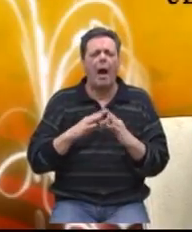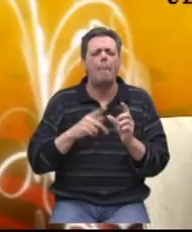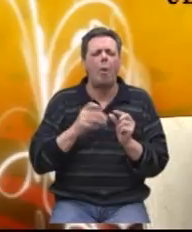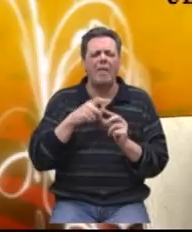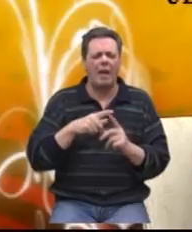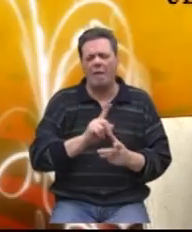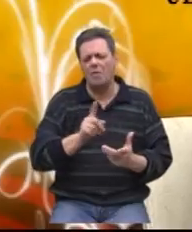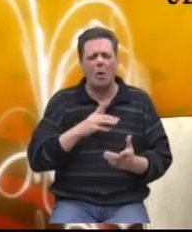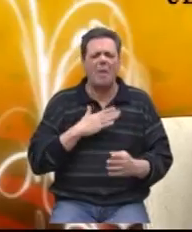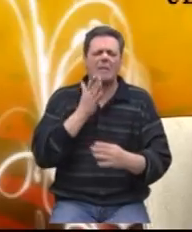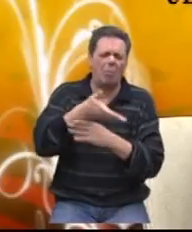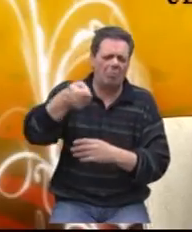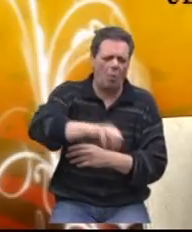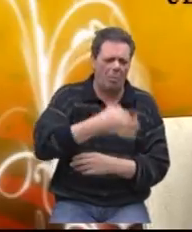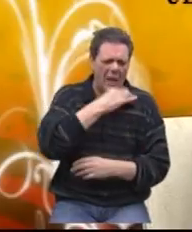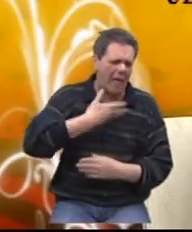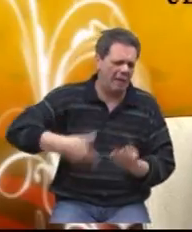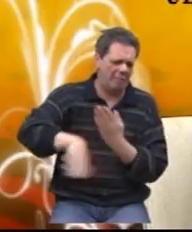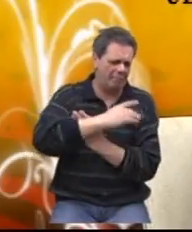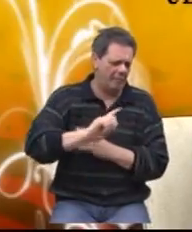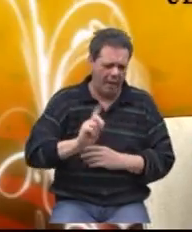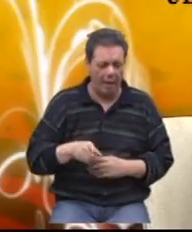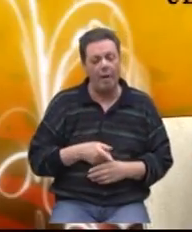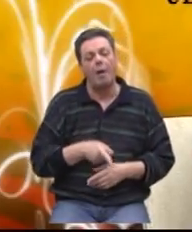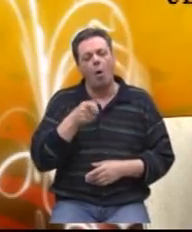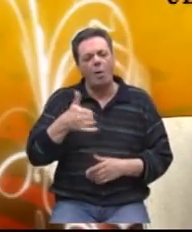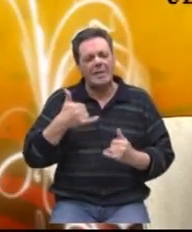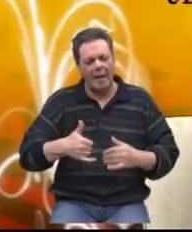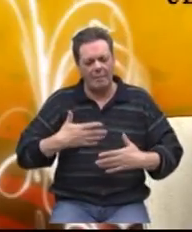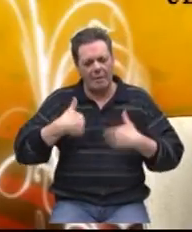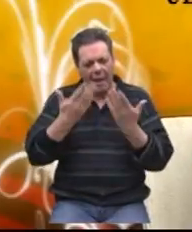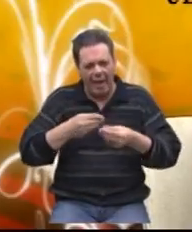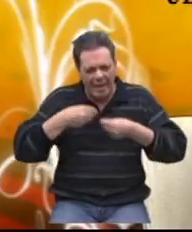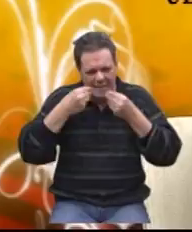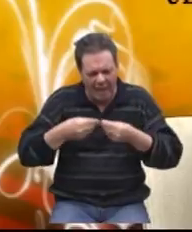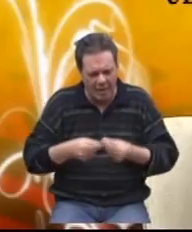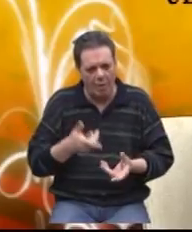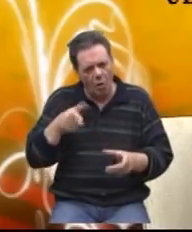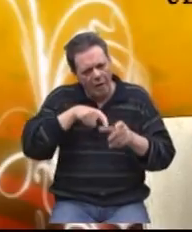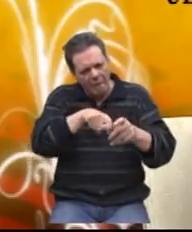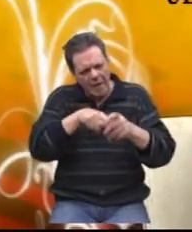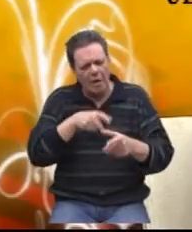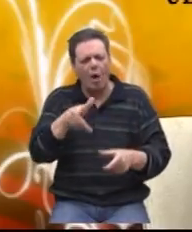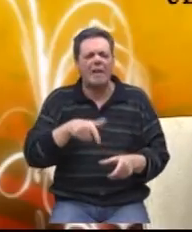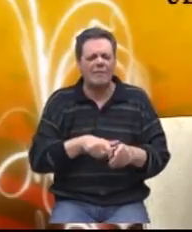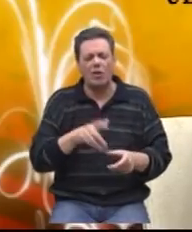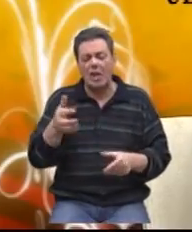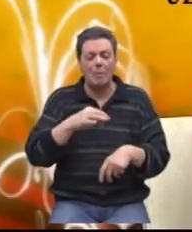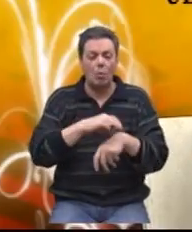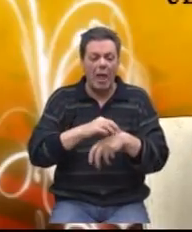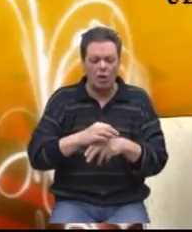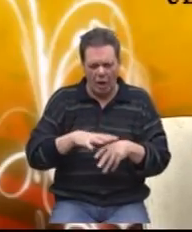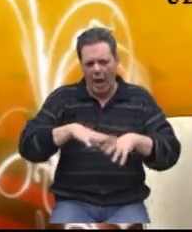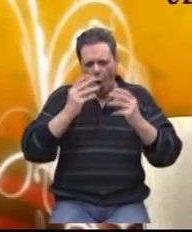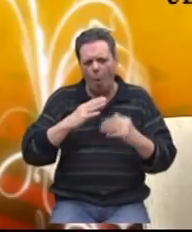vi dođete po lijeke i odete iz ljekarne. Ljekarnik je savjetodavac. Znači, on je ona spona koja vas veže između liječnika opće